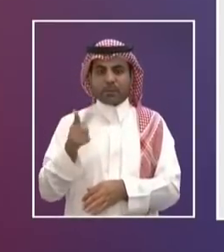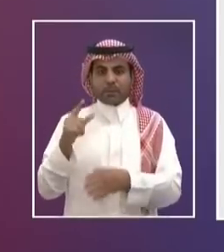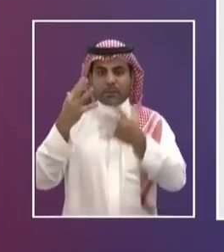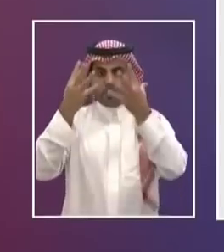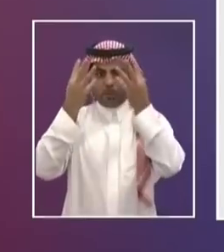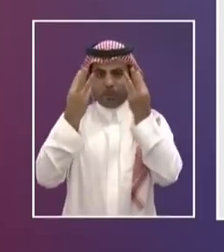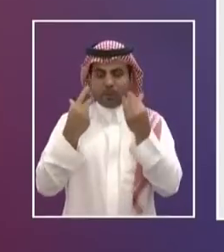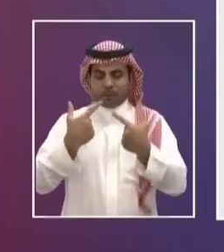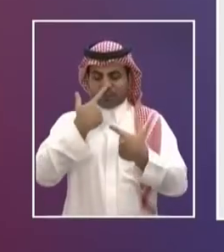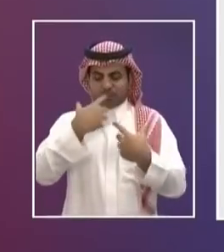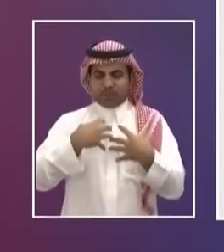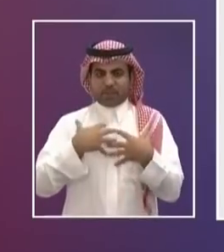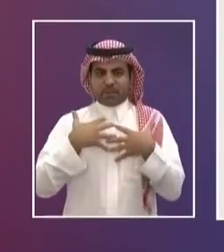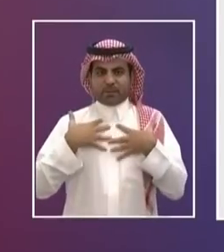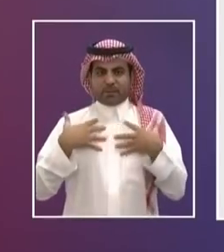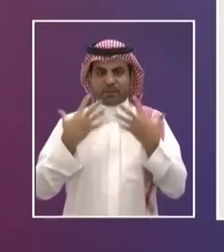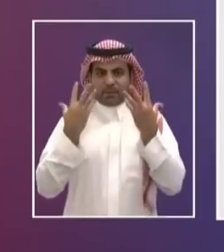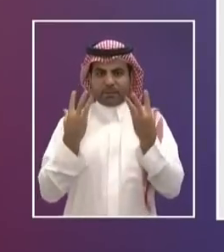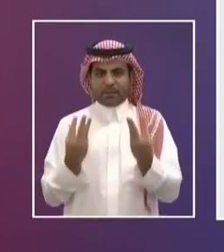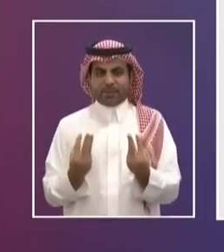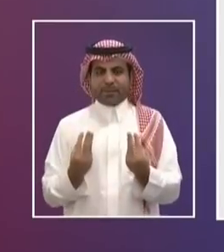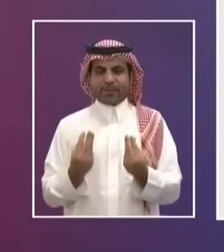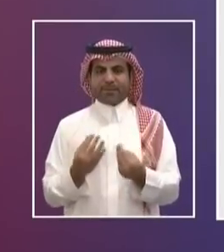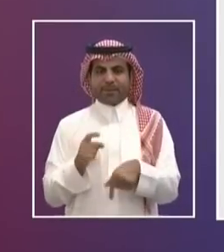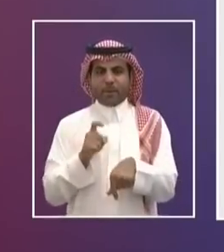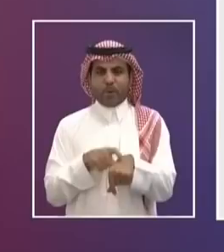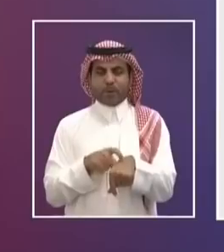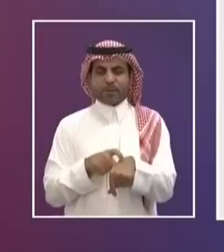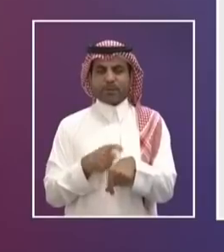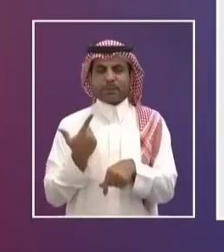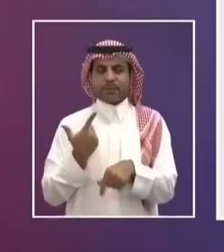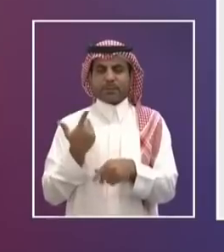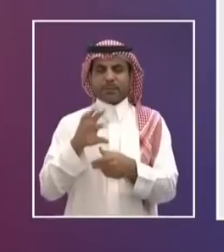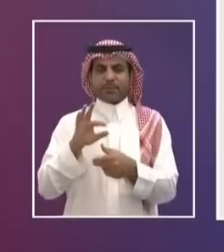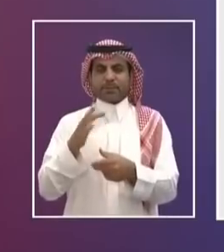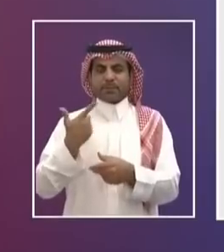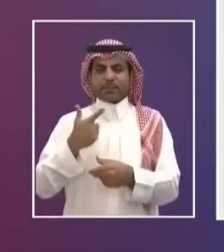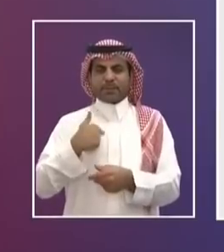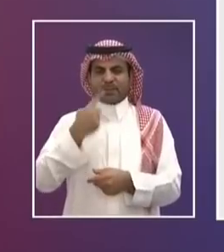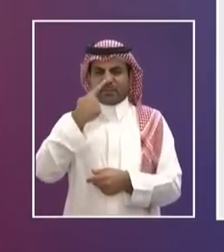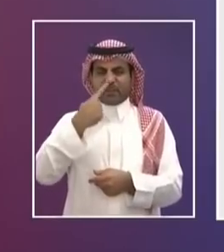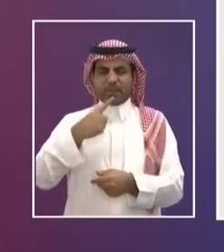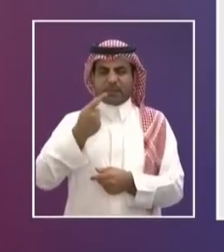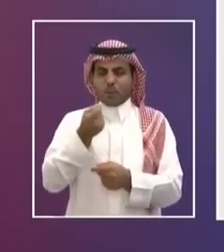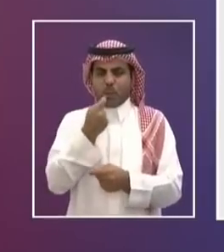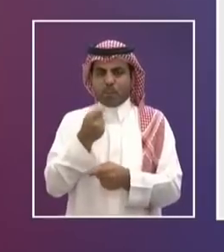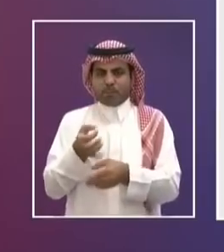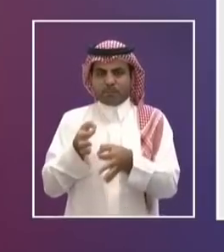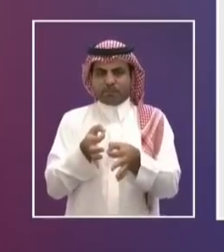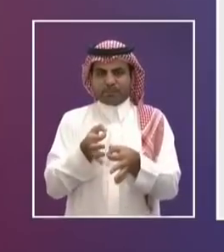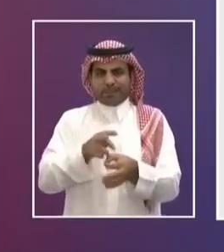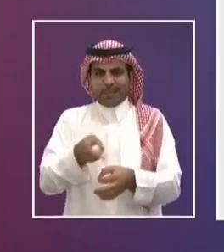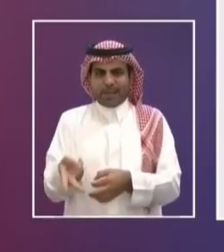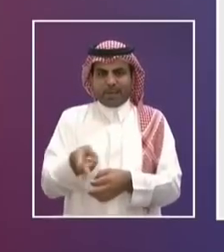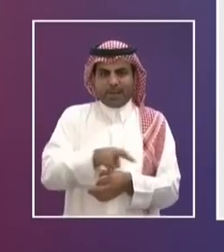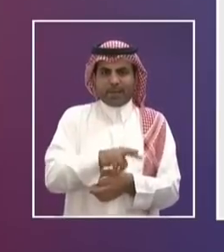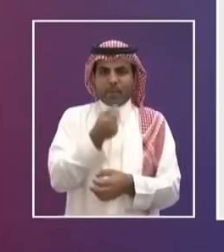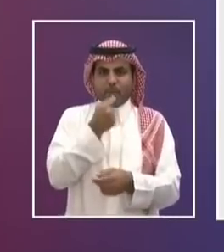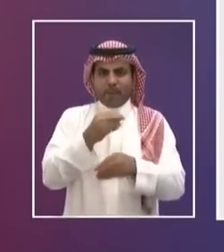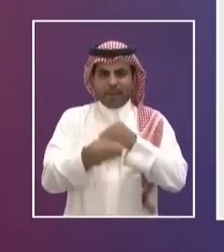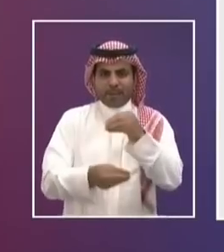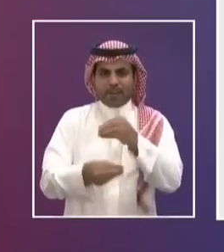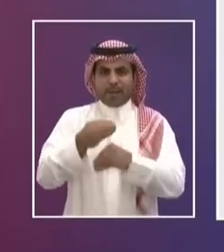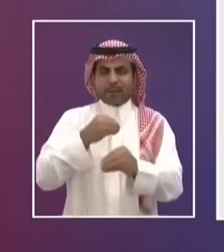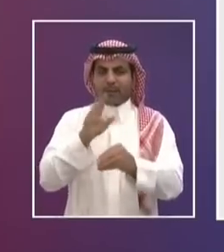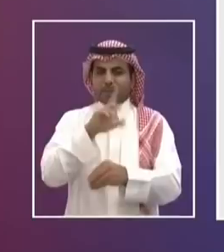الحالة النفسية فهذا ليس الوقت المناسب للتقليل أو التغيير في الأدوية إلا باستشارة